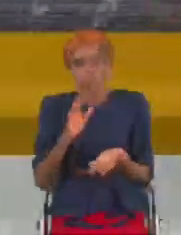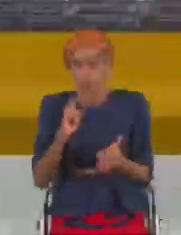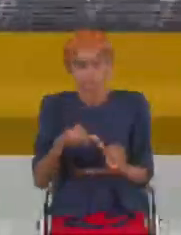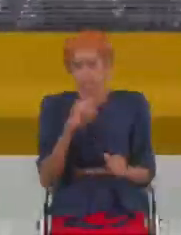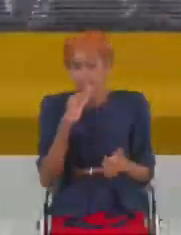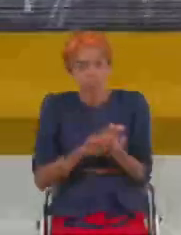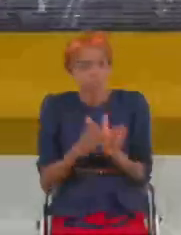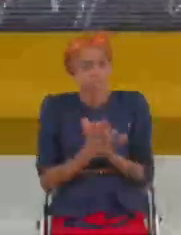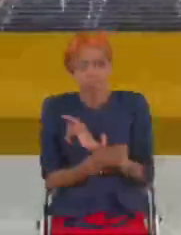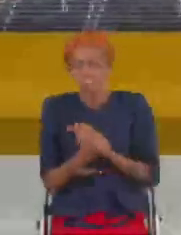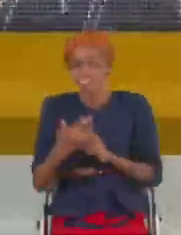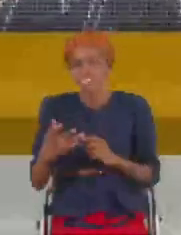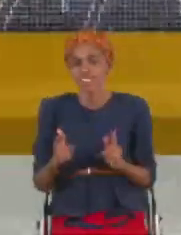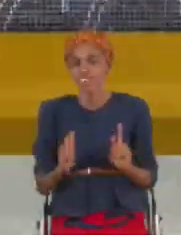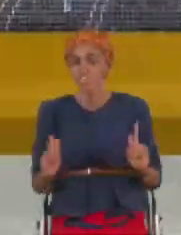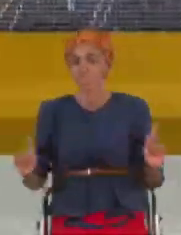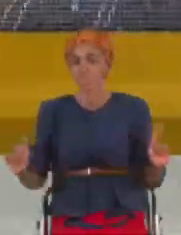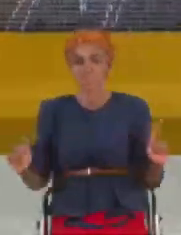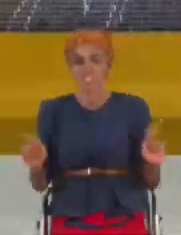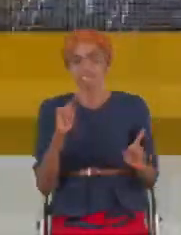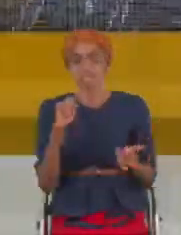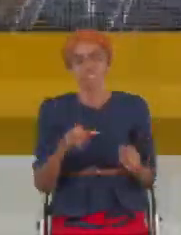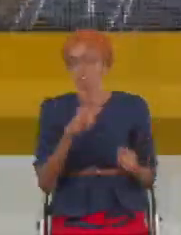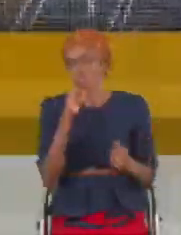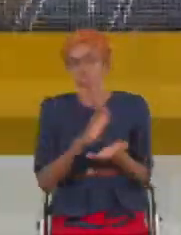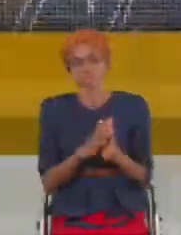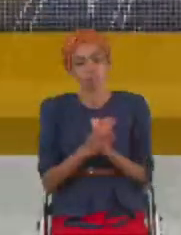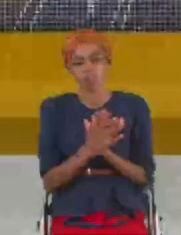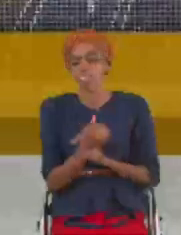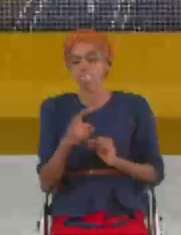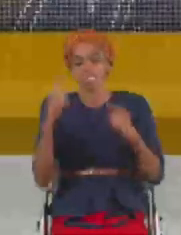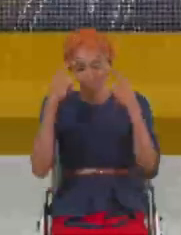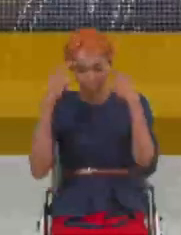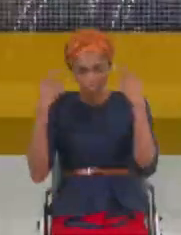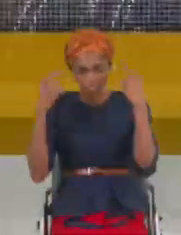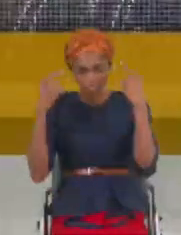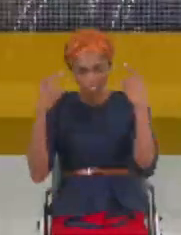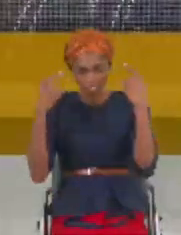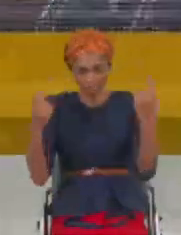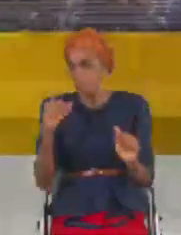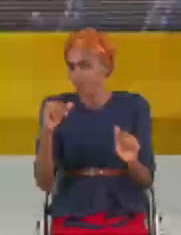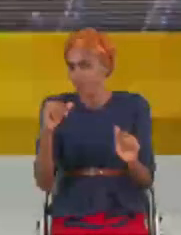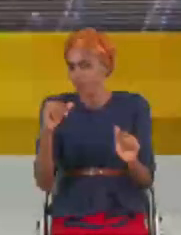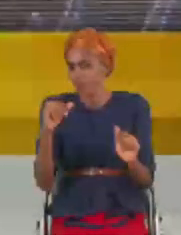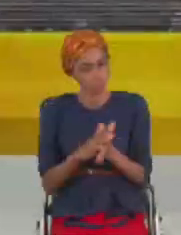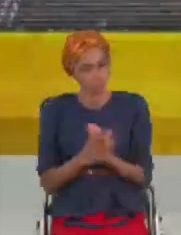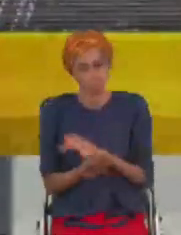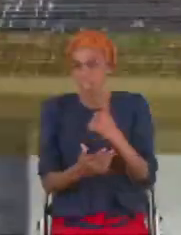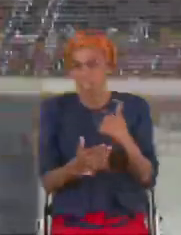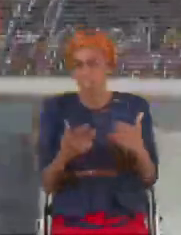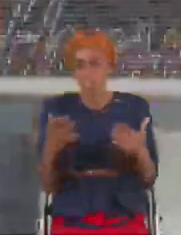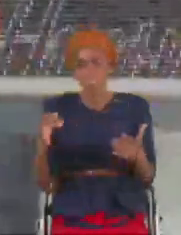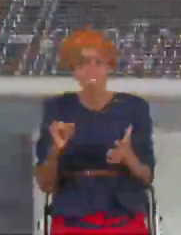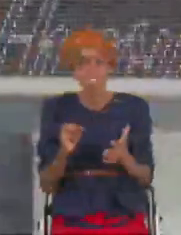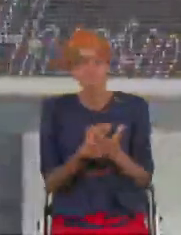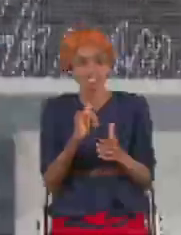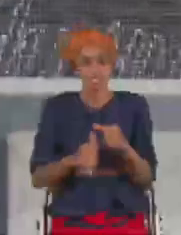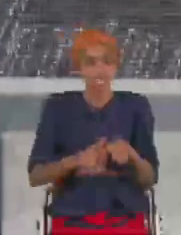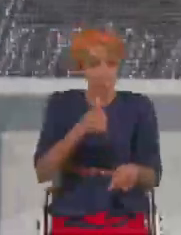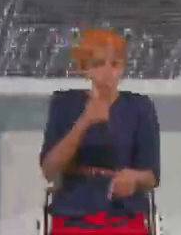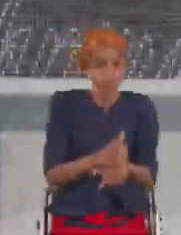quelque chose de grand quelque chose bah la mère de dieu qui connaît du succès